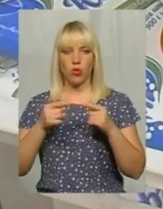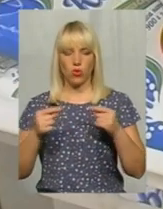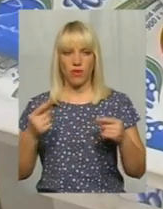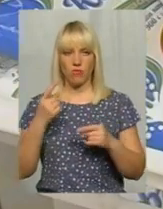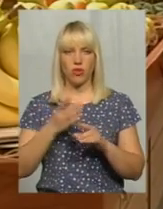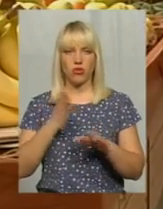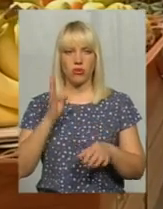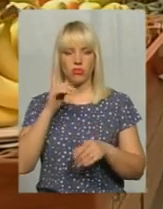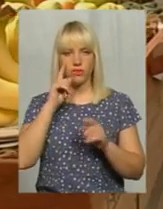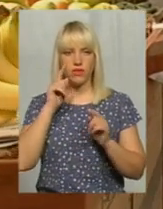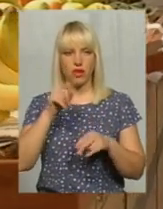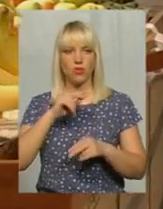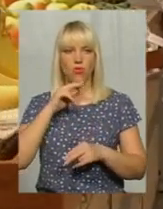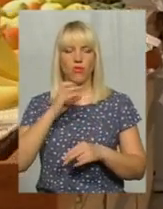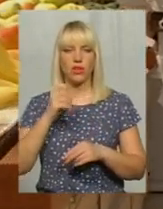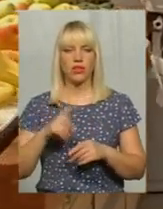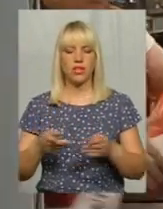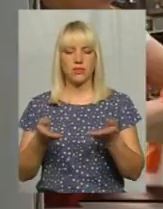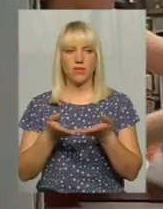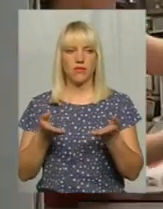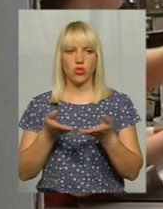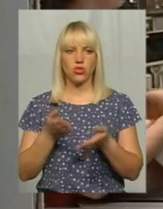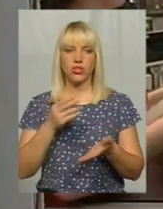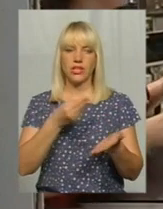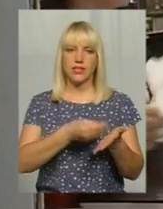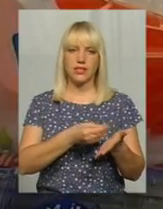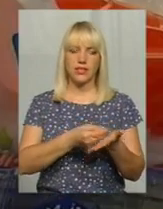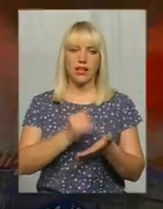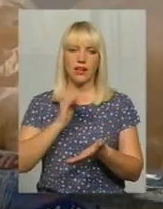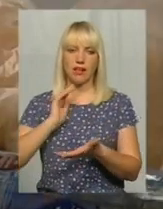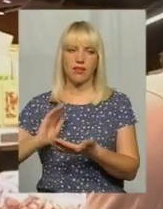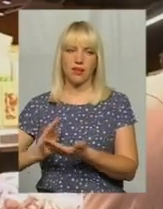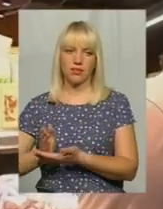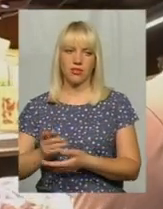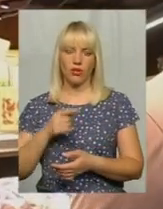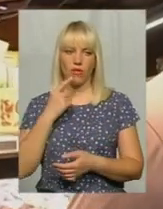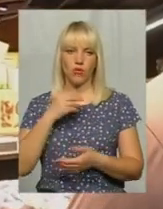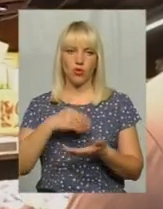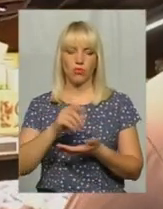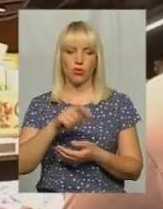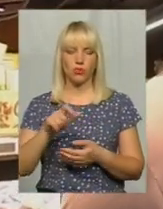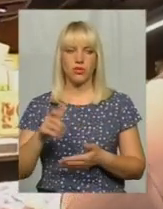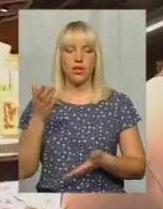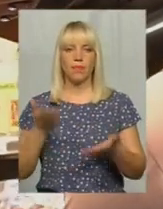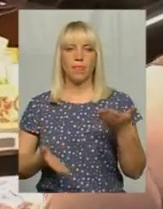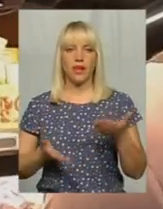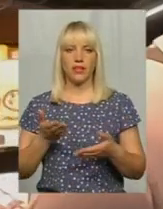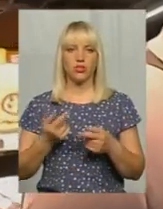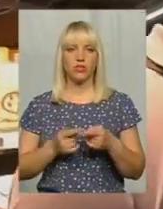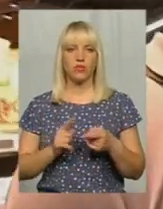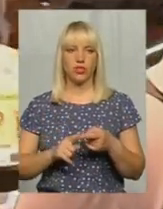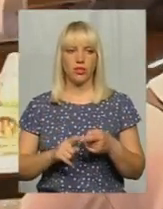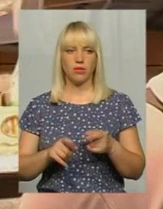чергу звертатимуть увагу на співвідношення ціни і якості, наголошують покупці. Скажемо так, якщо вони будуть